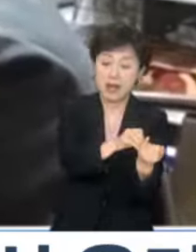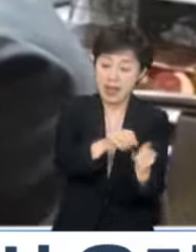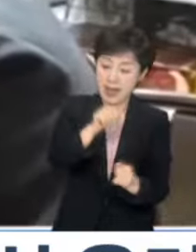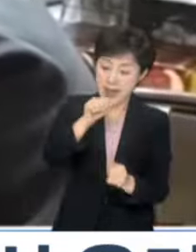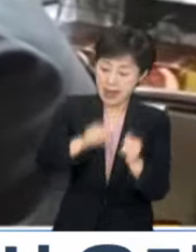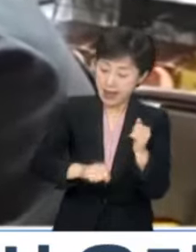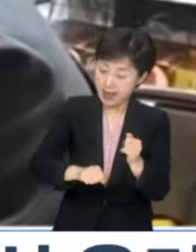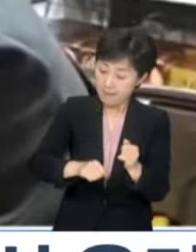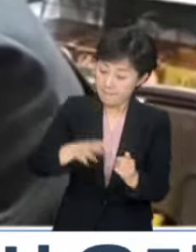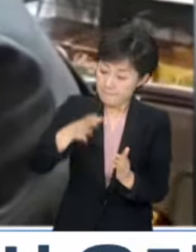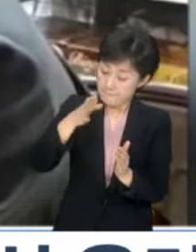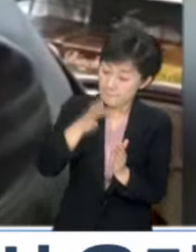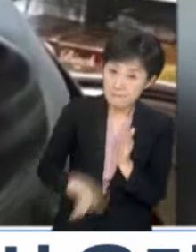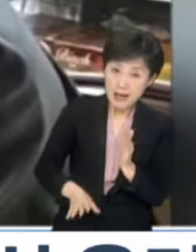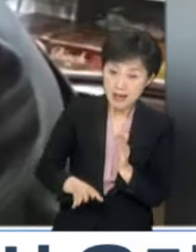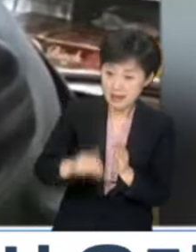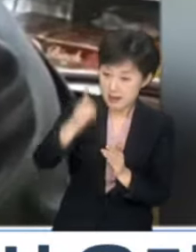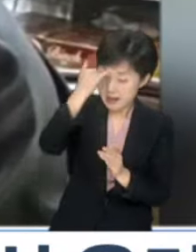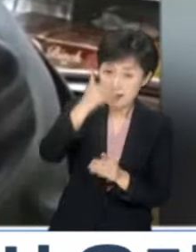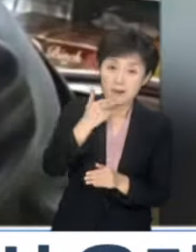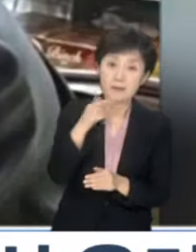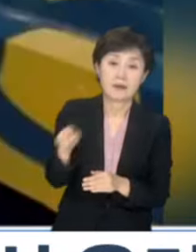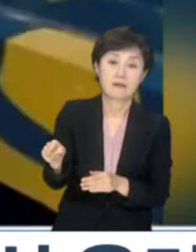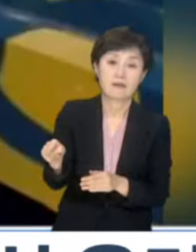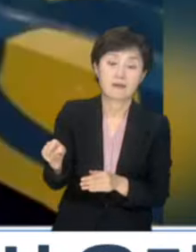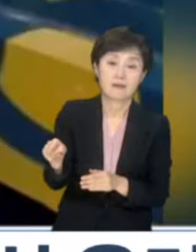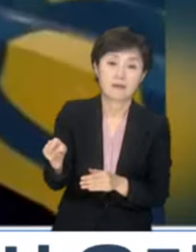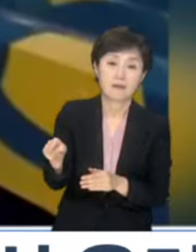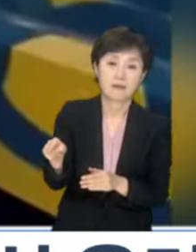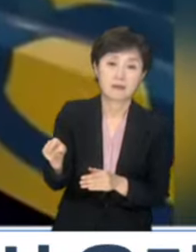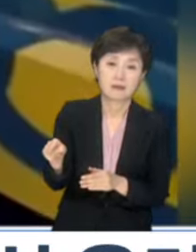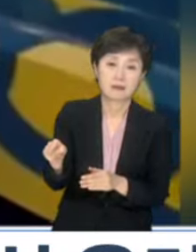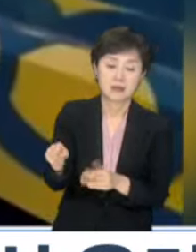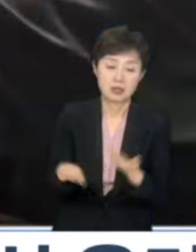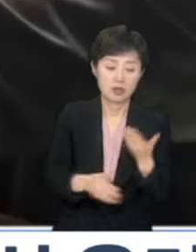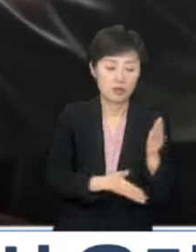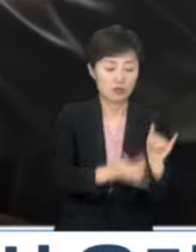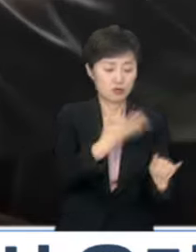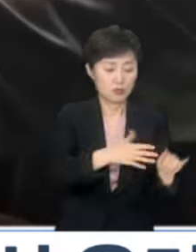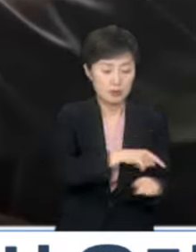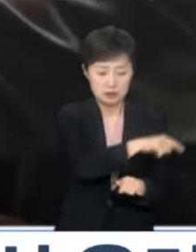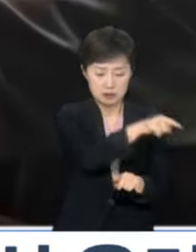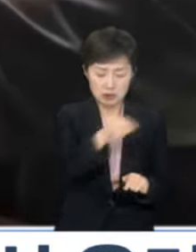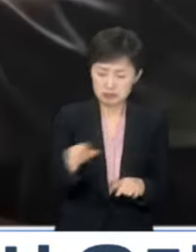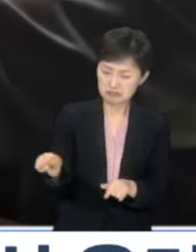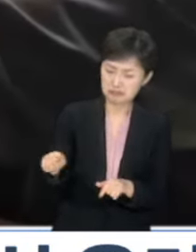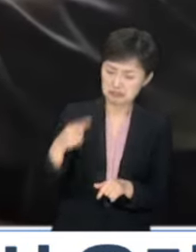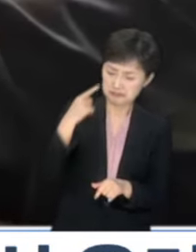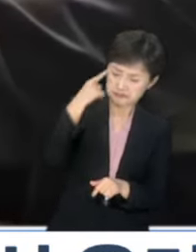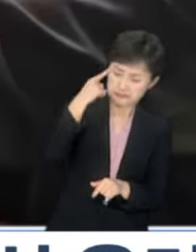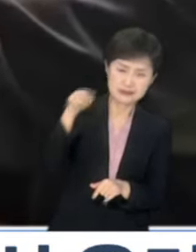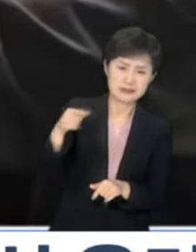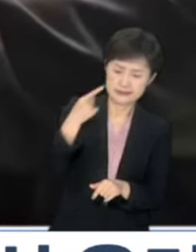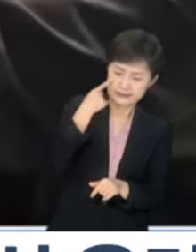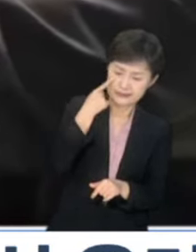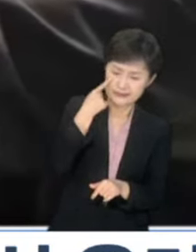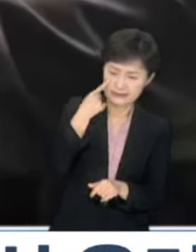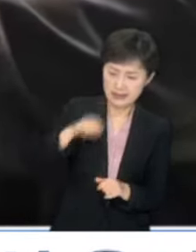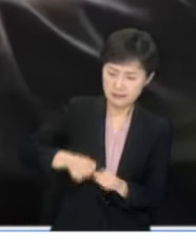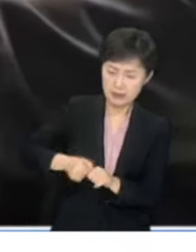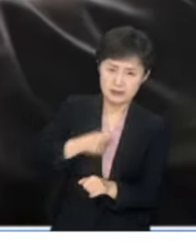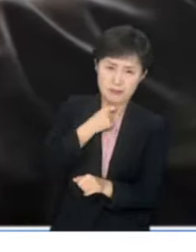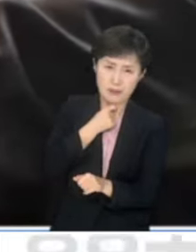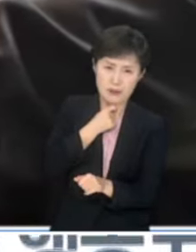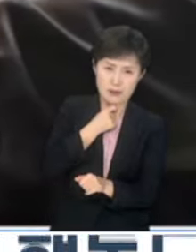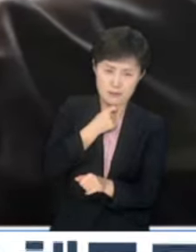기행까지 벌여서 참 많은 논란이 됐습니다. 그러자 이제 이제 다른 유튜버들 사이에서도 예. 이제 이른바 이제 응징 대상으로 분류가